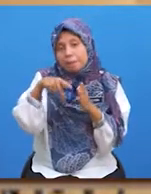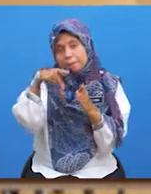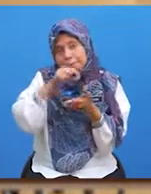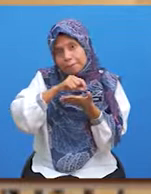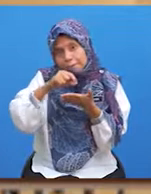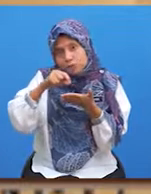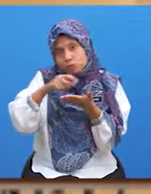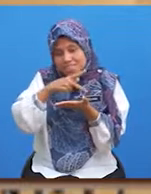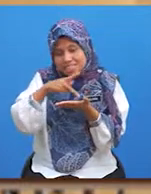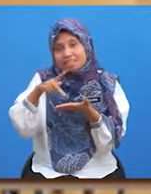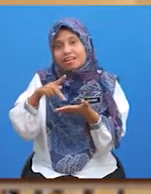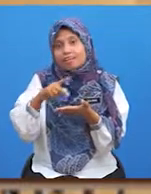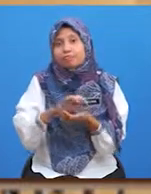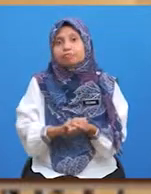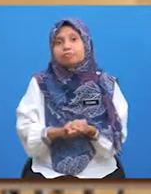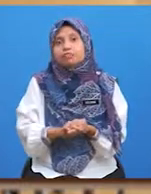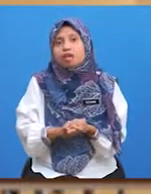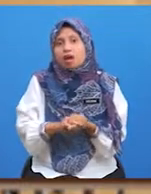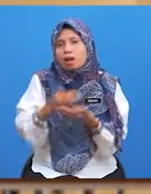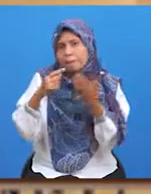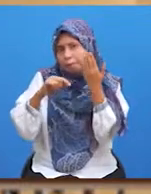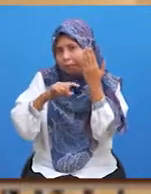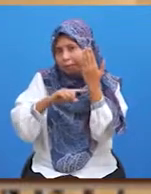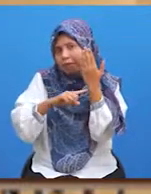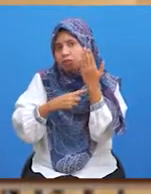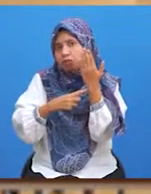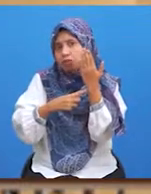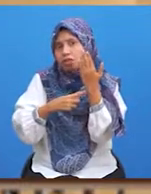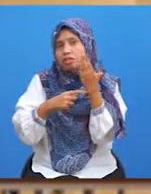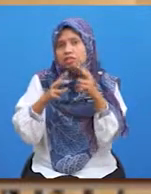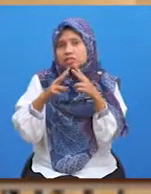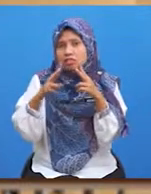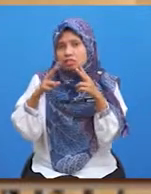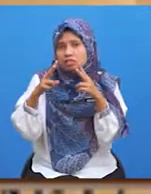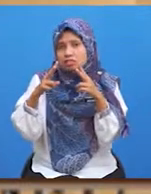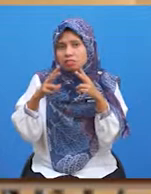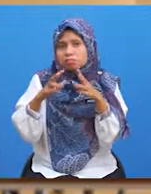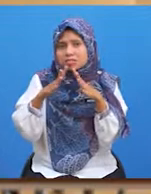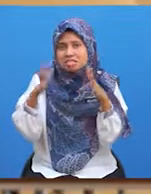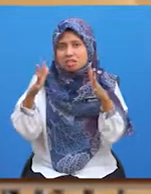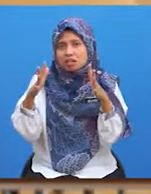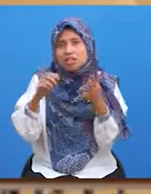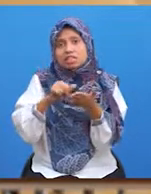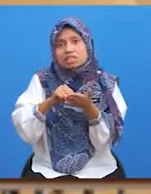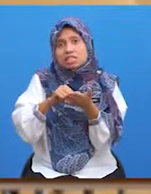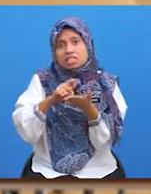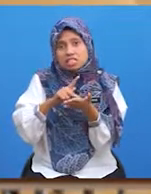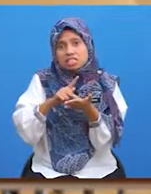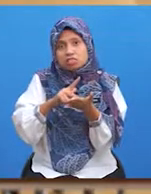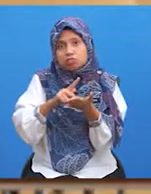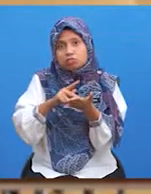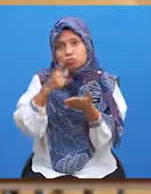sesebuah karangan. Pendahuluan memainkan peranan besar dalam menghasilkan karangan